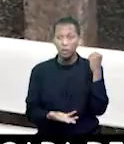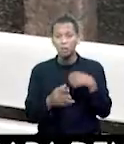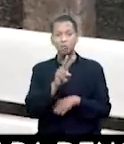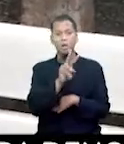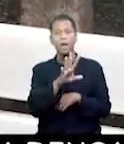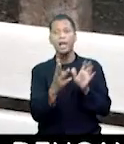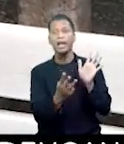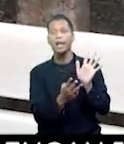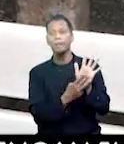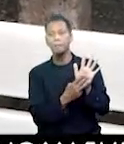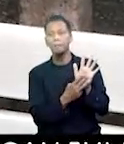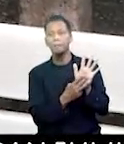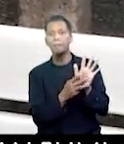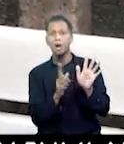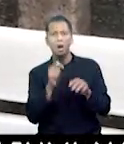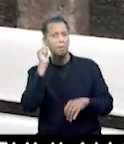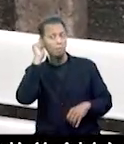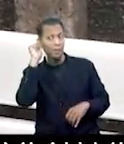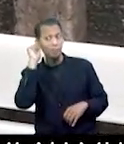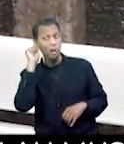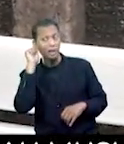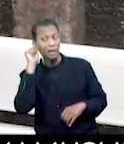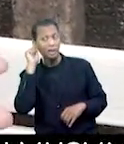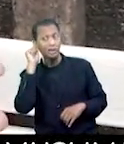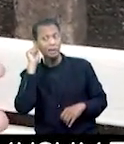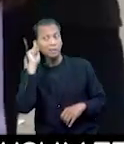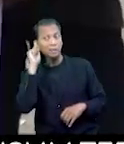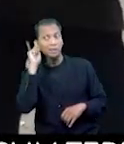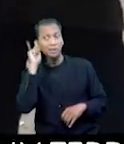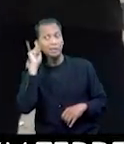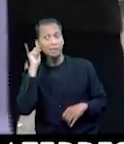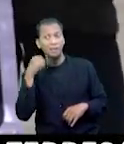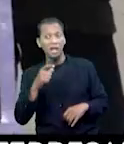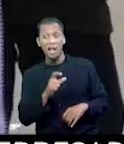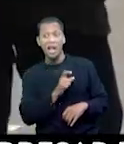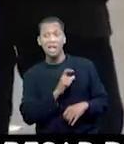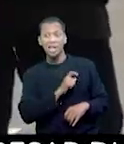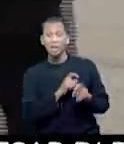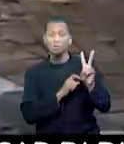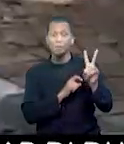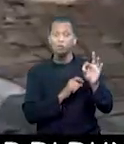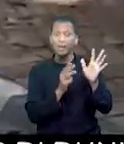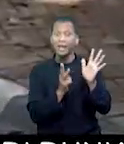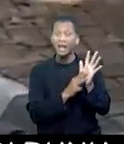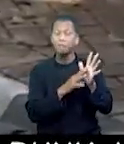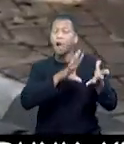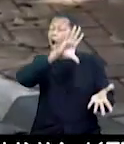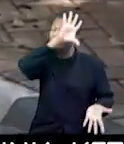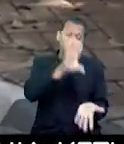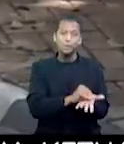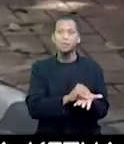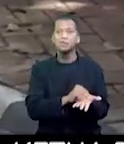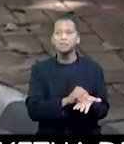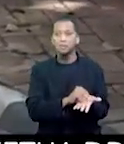gadis, kalah 20 miliar, Mas. Oh. Habis semua hartanya. Dan banyak yang pinjam. Ada yang minjam di bank,